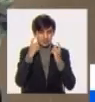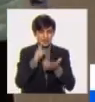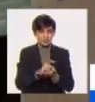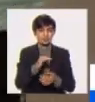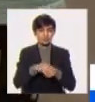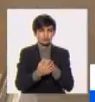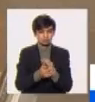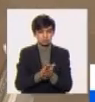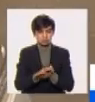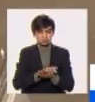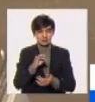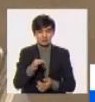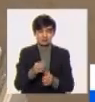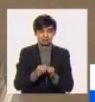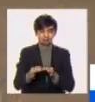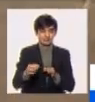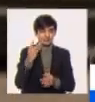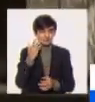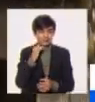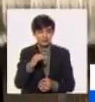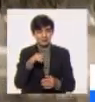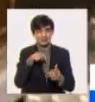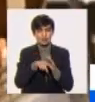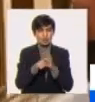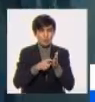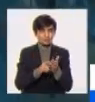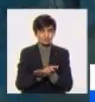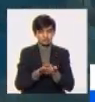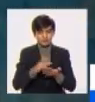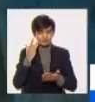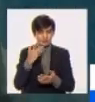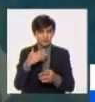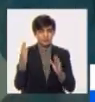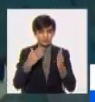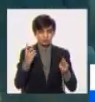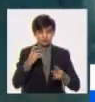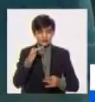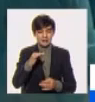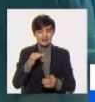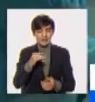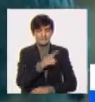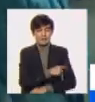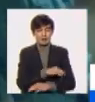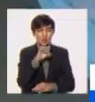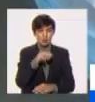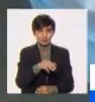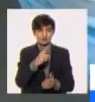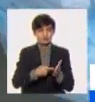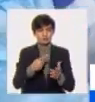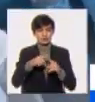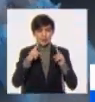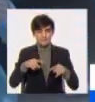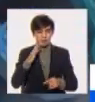антисептиком, соблюдать дистанцию и проветривать помещения. От врачей будут даже требовать справки о том, что у них нет ковид.